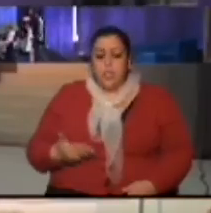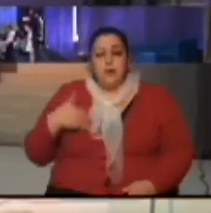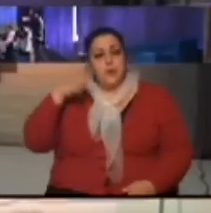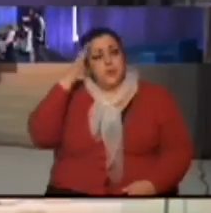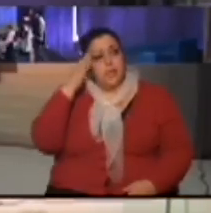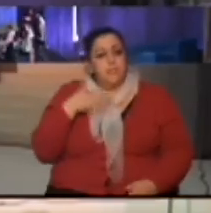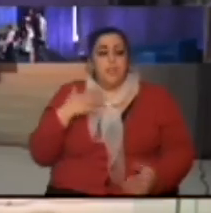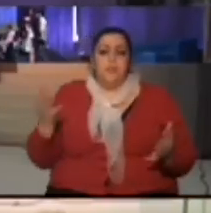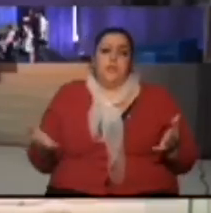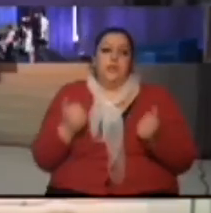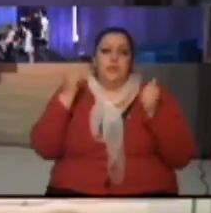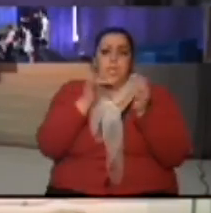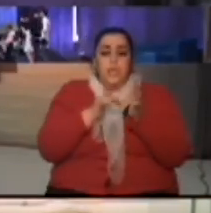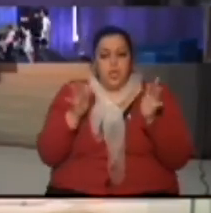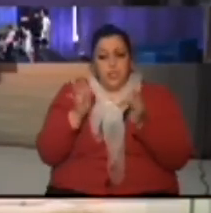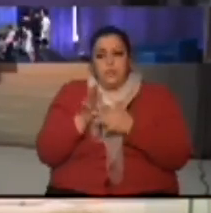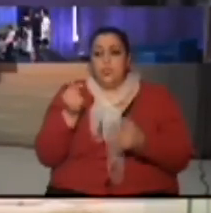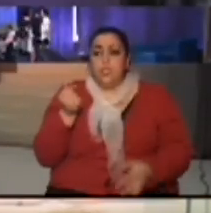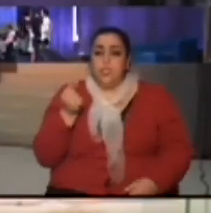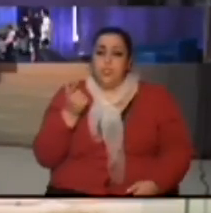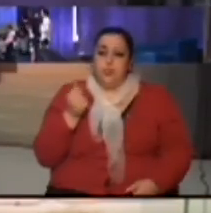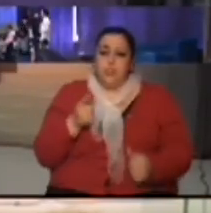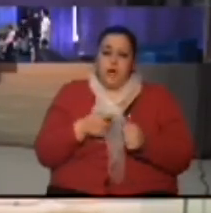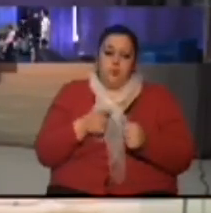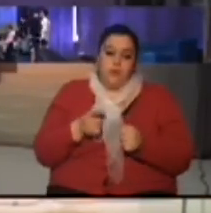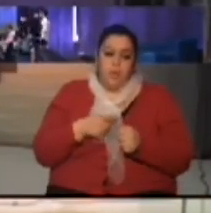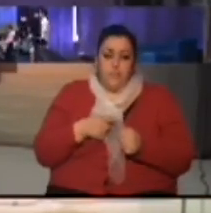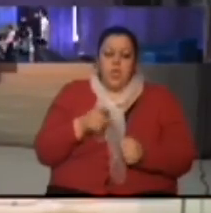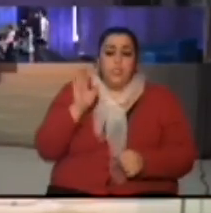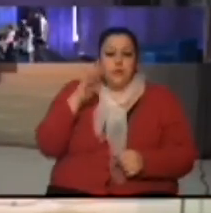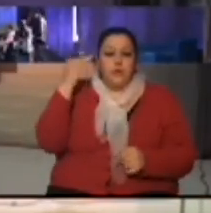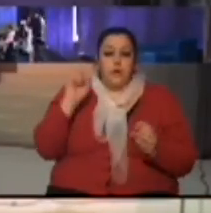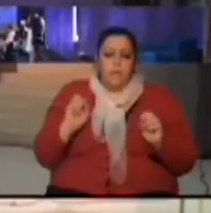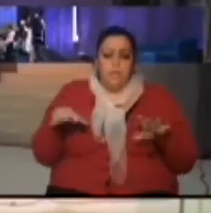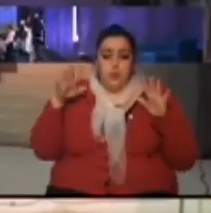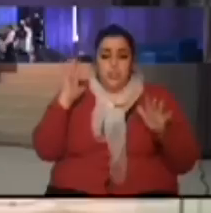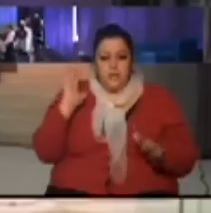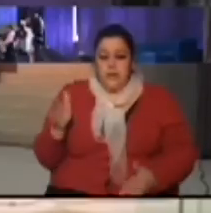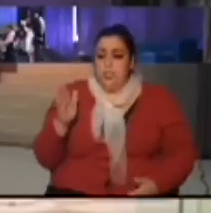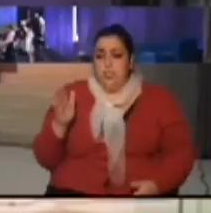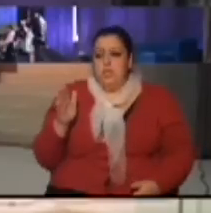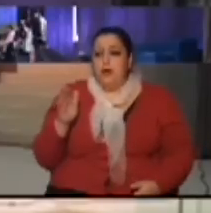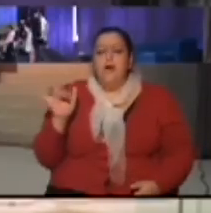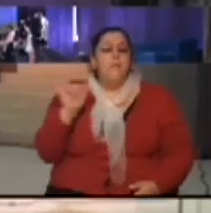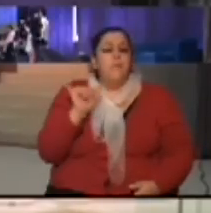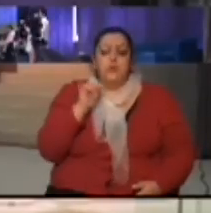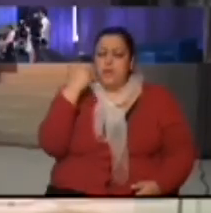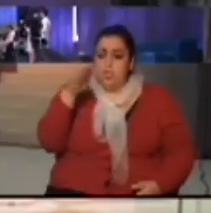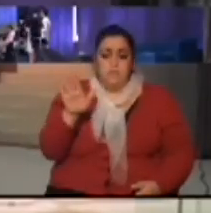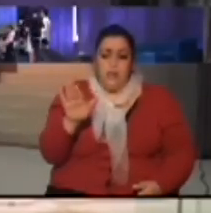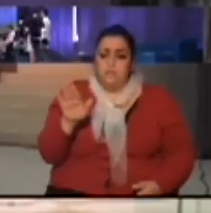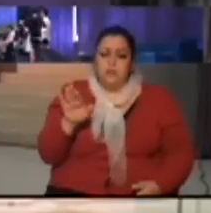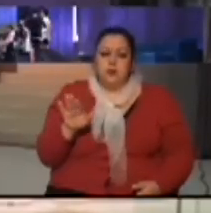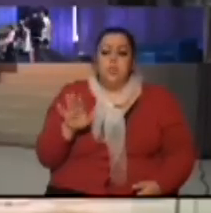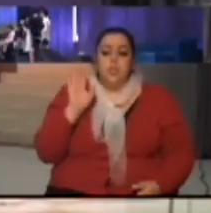մեր Փրկիչ, Հիսուս Քրիստոսի անունով, թող որ քո լույսը լինեն այսուհետ, որտեղ էլ որ լինեն, Տեր Աստված,